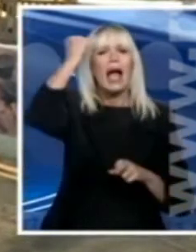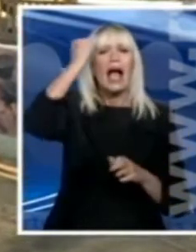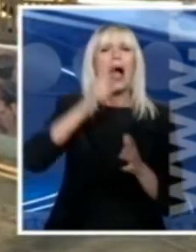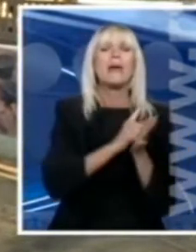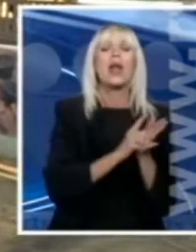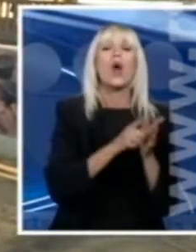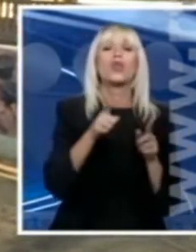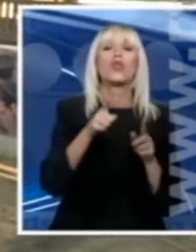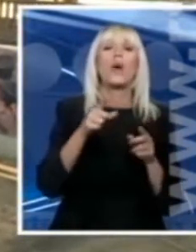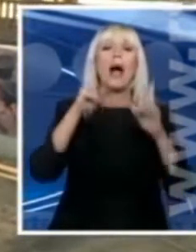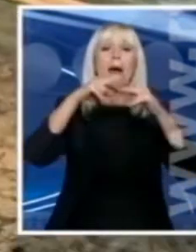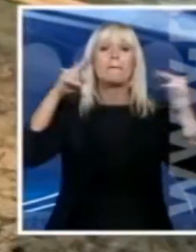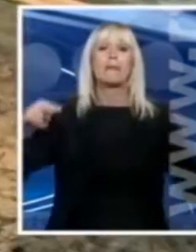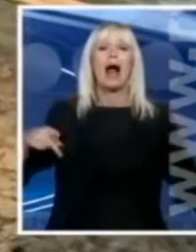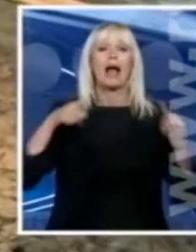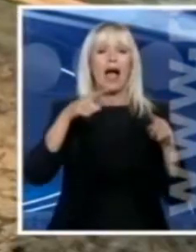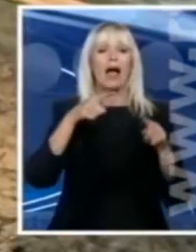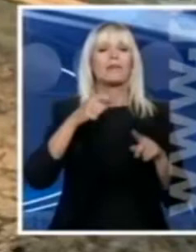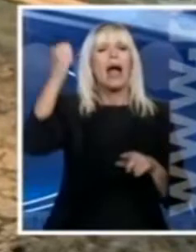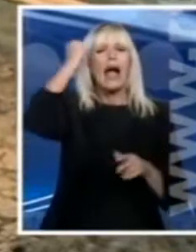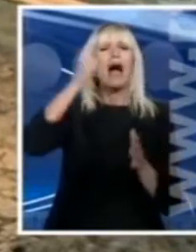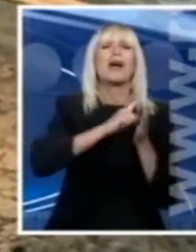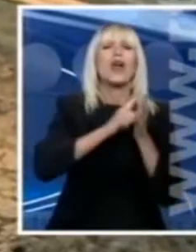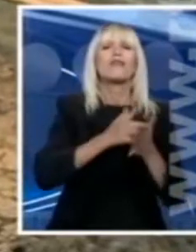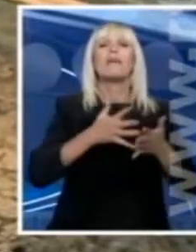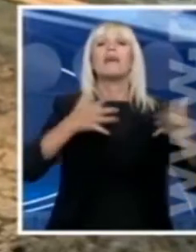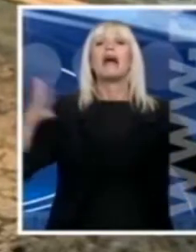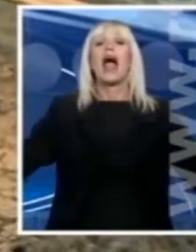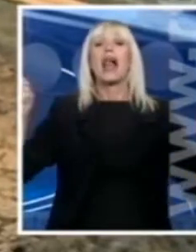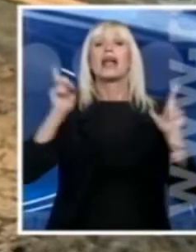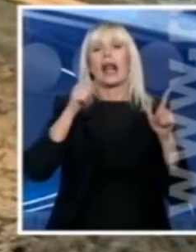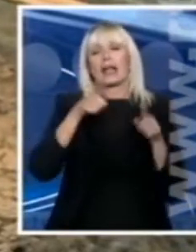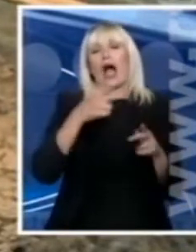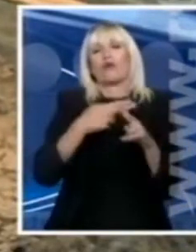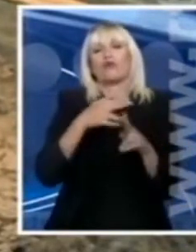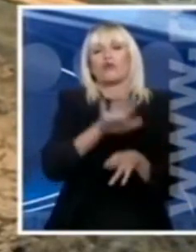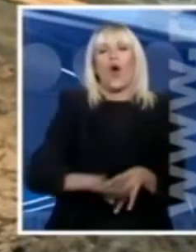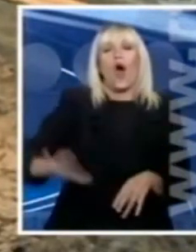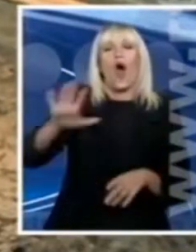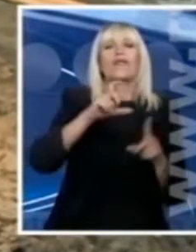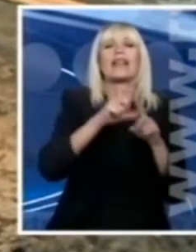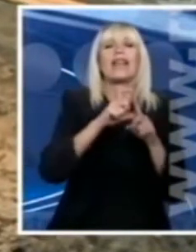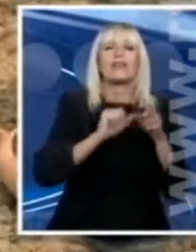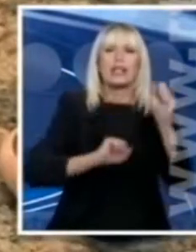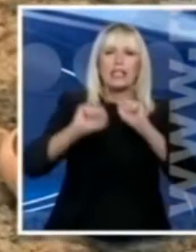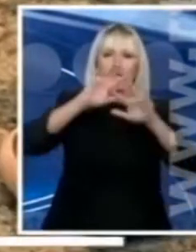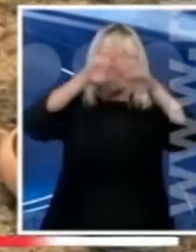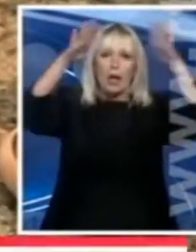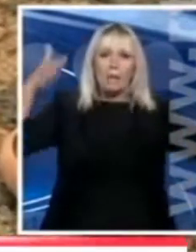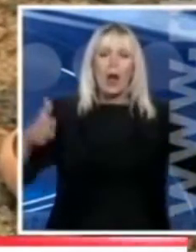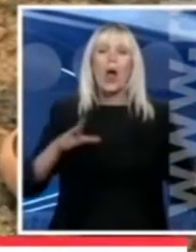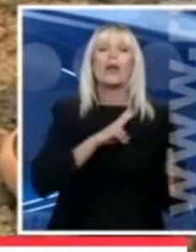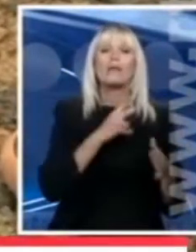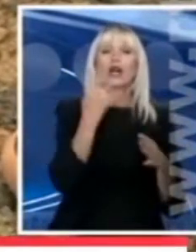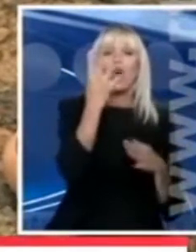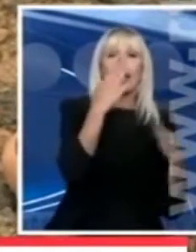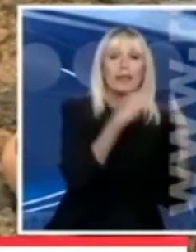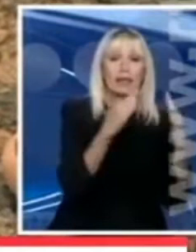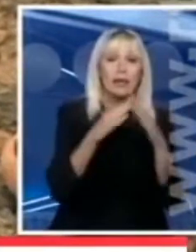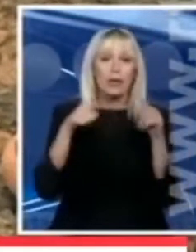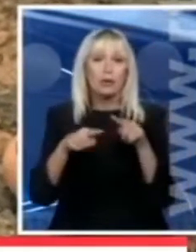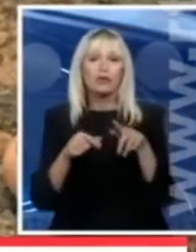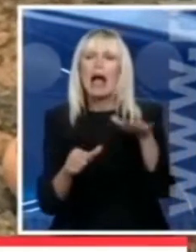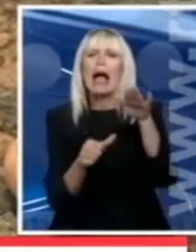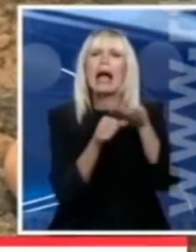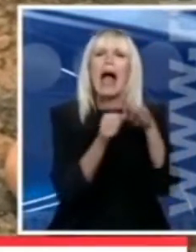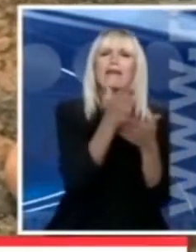Neolitski megalopolis. Tako stručnjaci nazivaju lokalitet Drenovac. U zaštitnom balonu su 4 stambena objekta. Centralno mesto